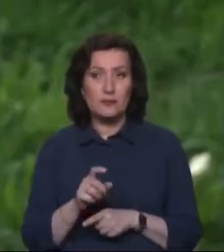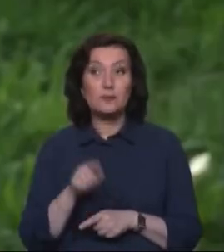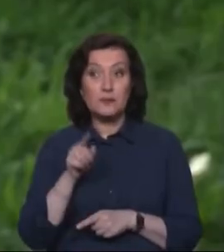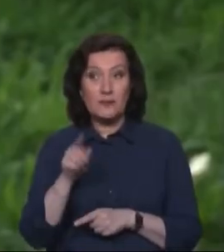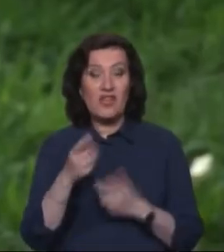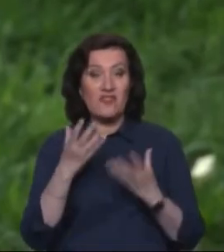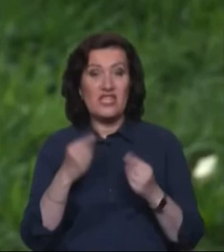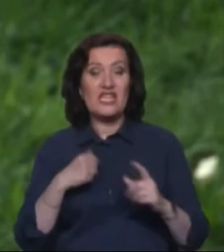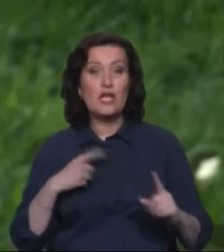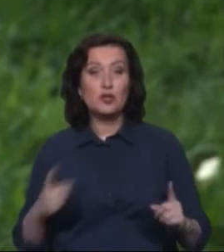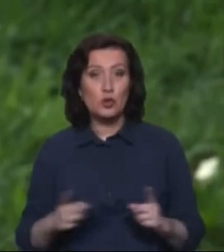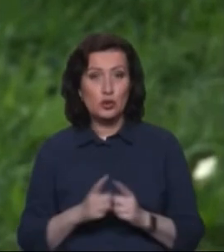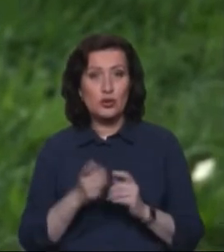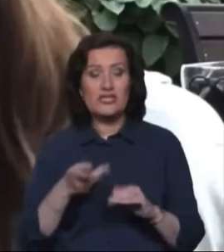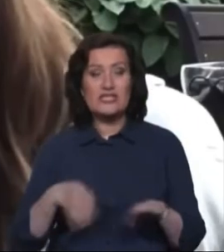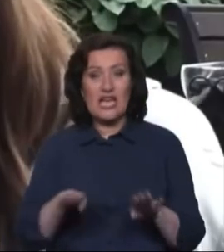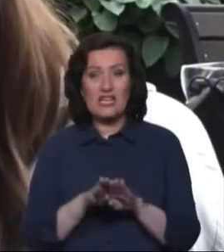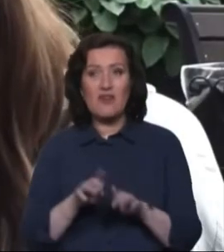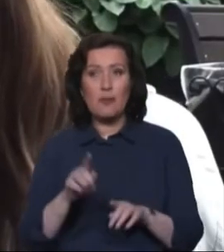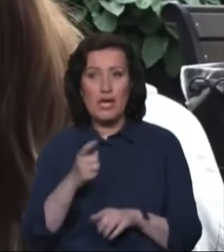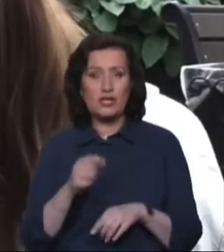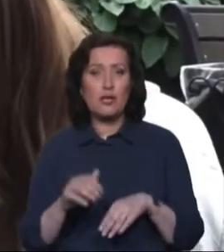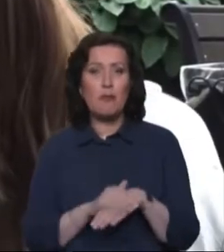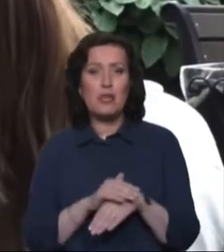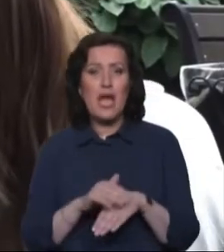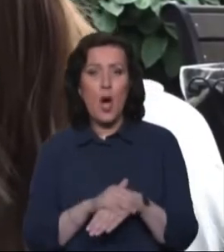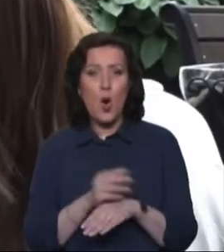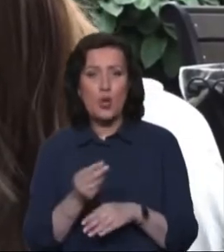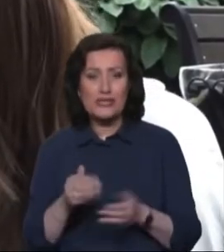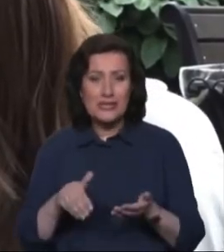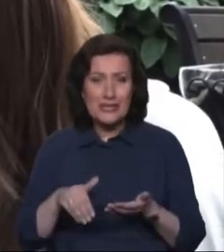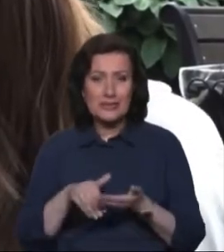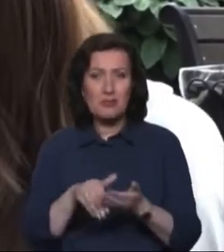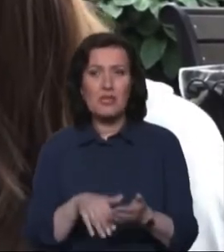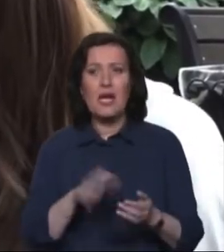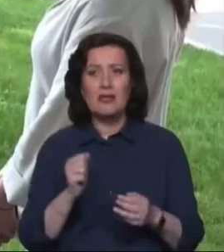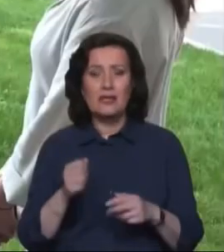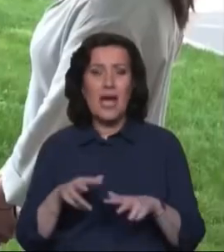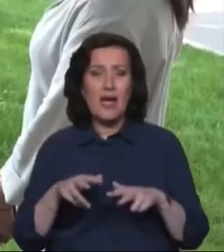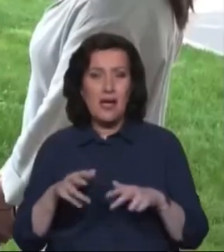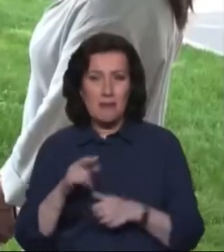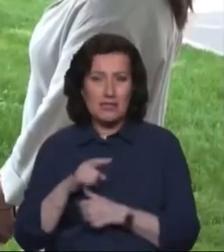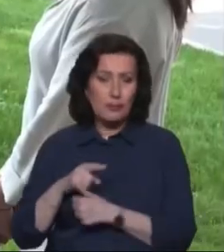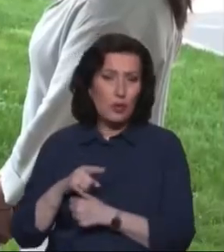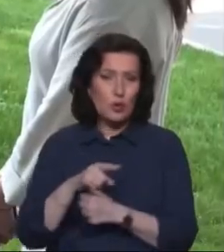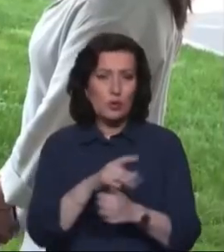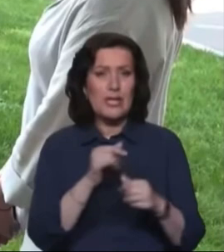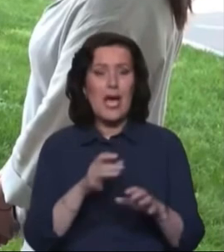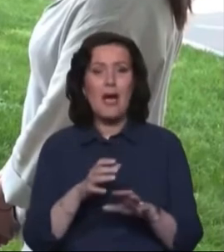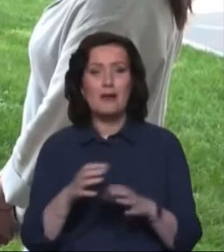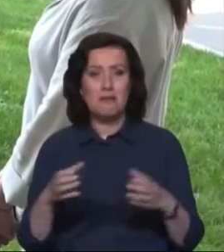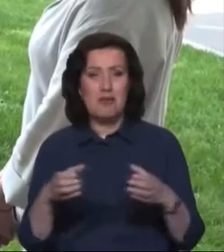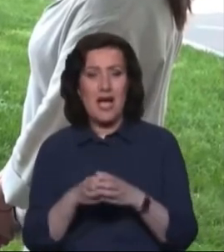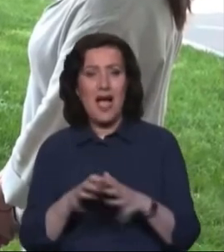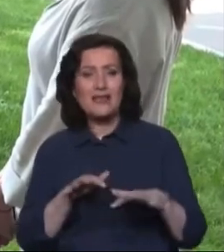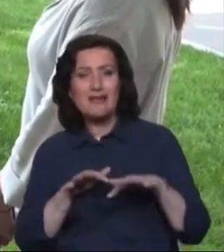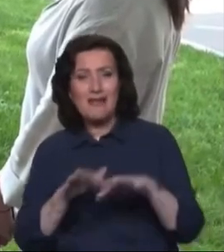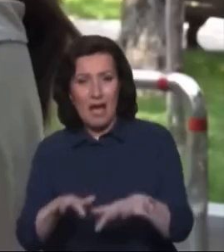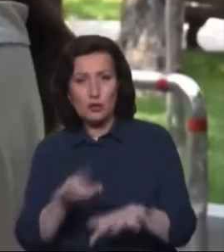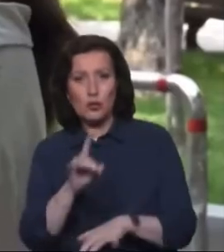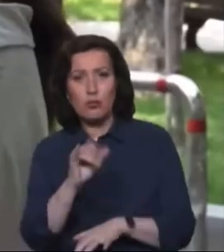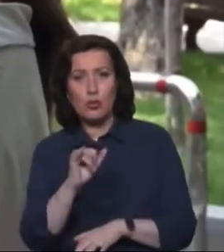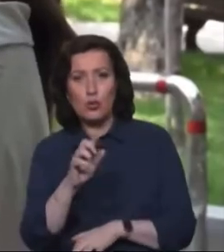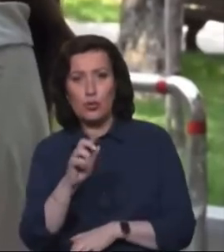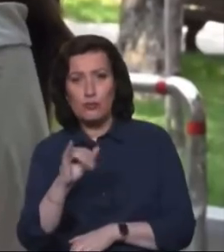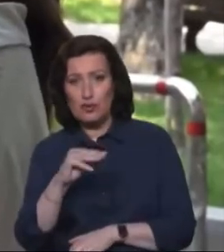козацький один нашу зустрічі закриває свій перший благодійний збір на безпілотній авіаційний комплекс R18 для бригади наступу рубіж у